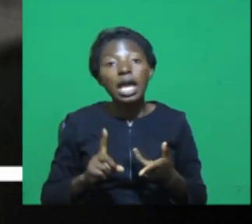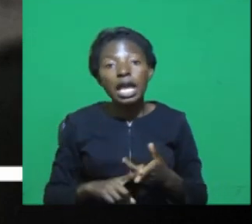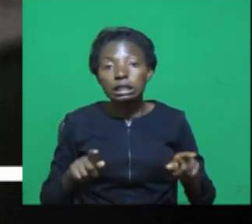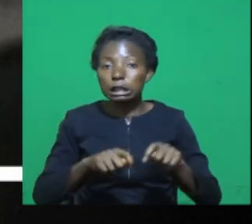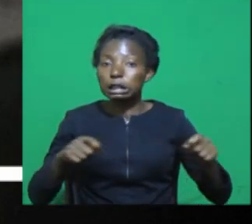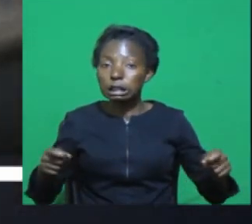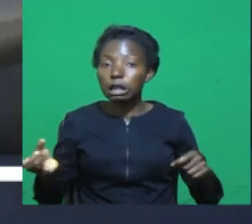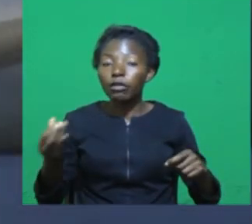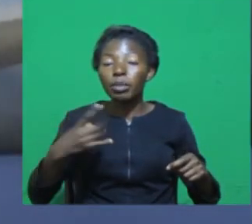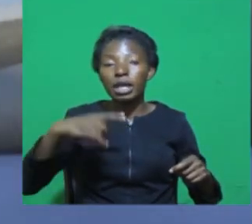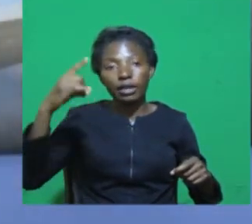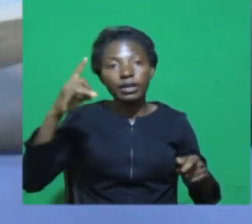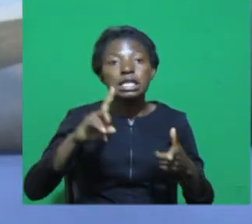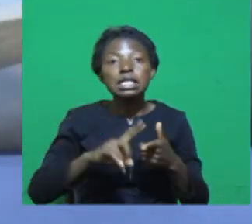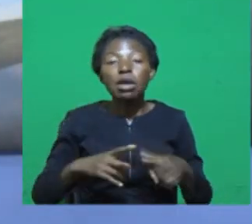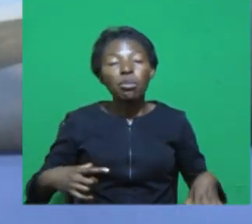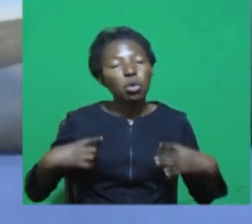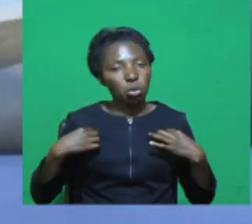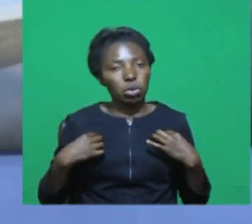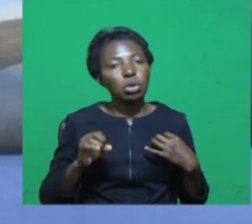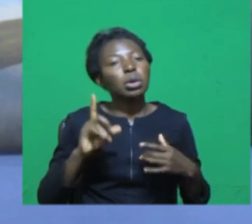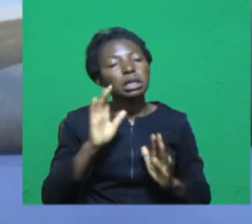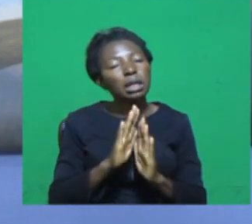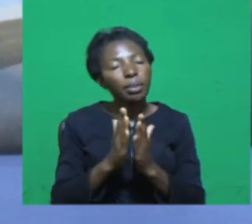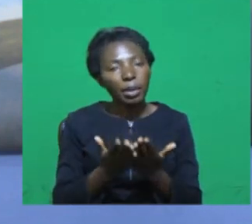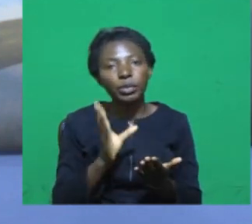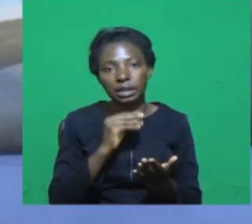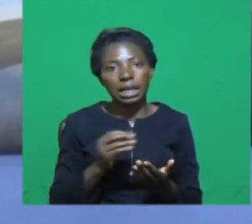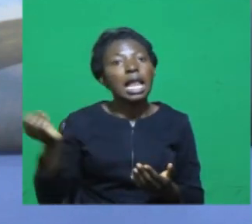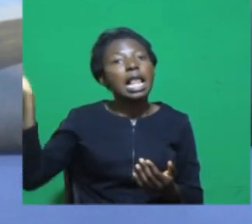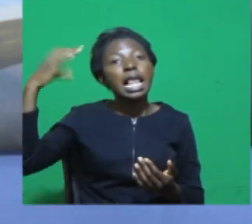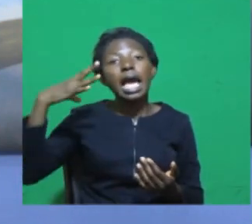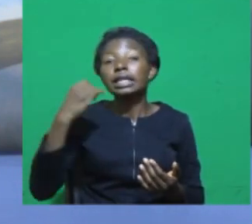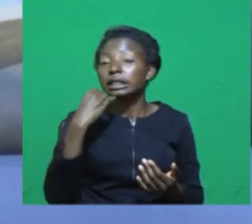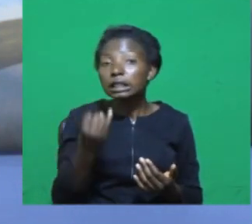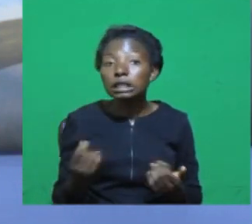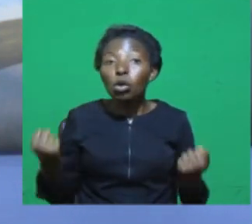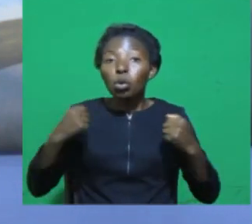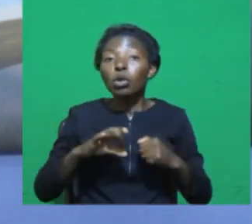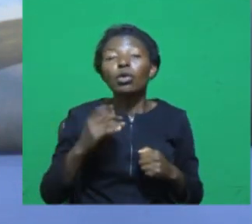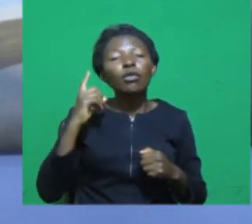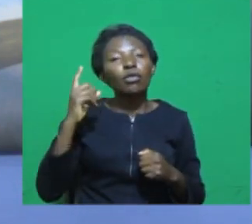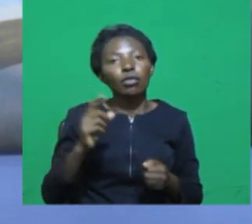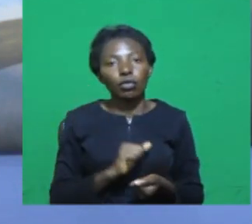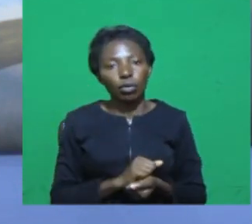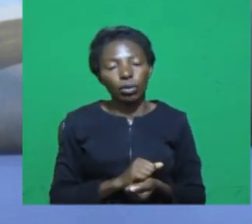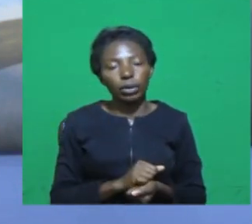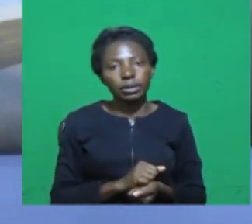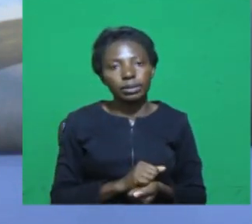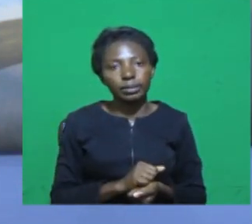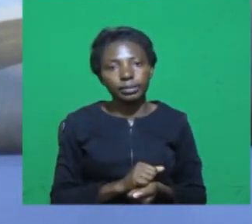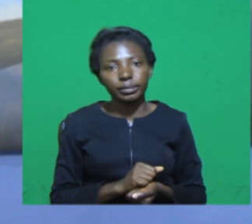kudenga denga somucheka wetende. Saka bhaibheri riri kuti light ndo dressing yaMwari, chiedza ndo dressing